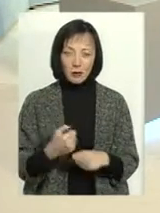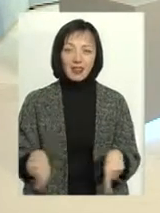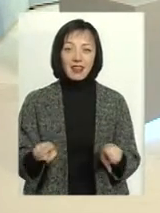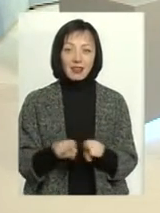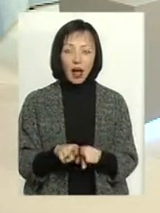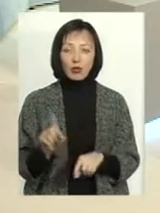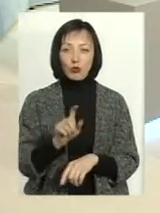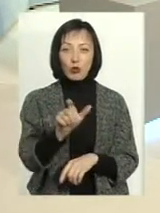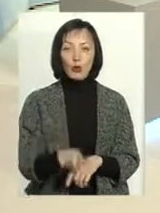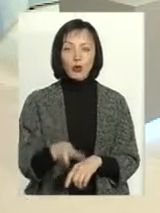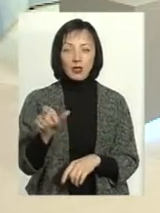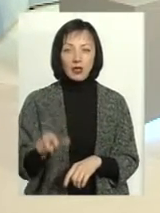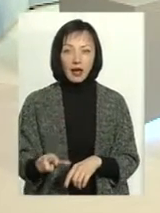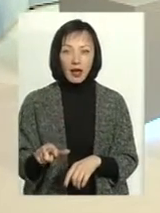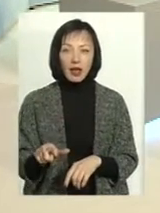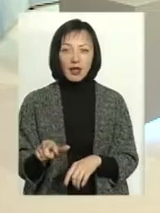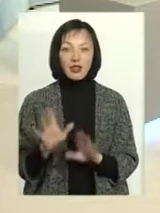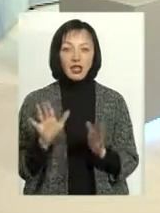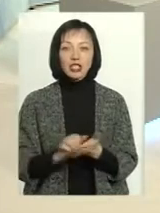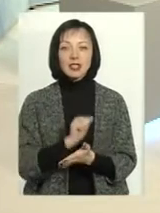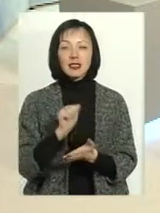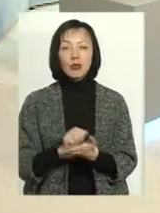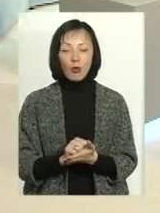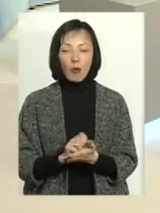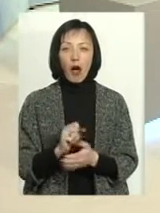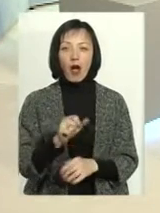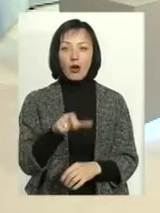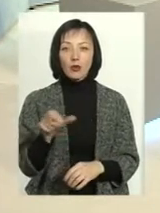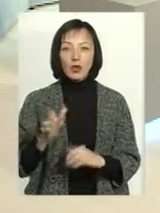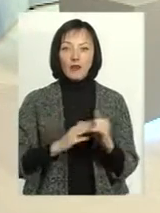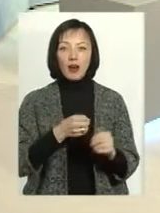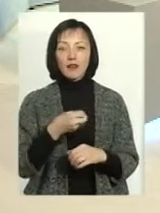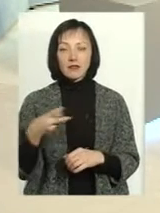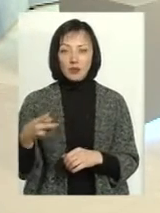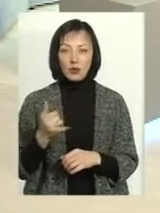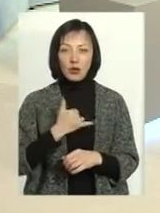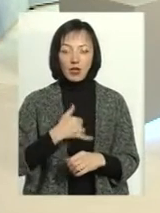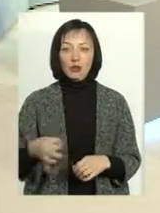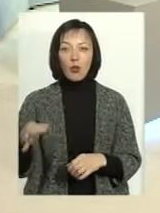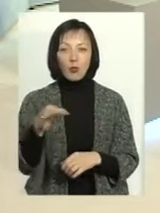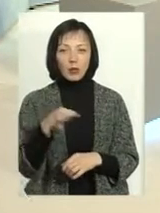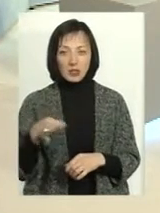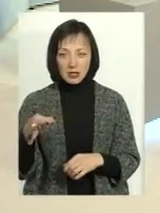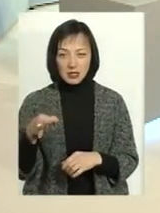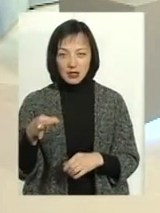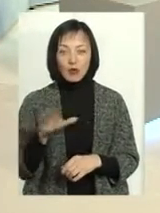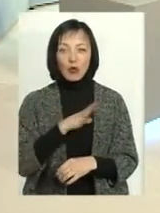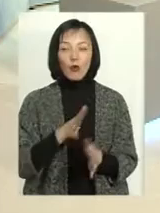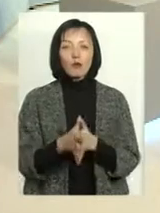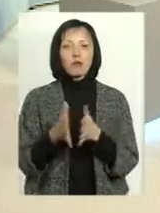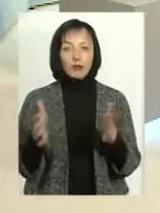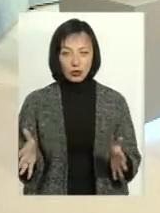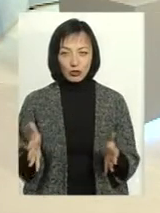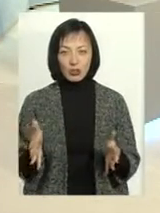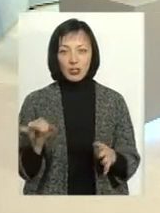аби людей не лише за дипломом, а людей-фахівців в нашій області було більше,